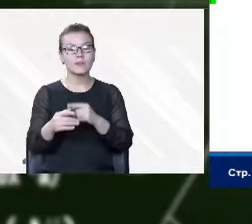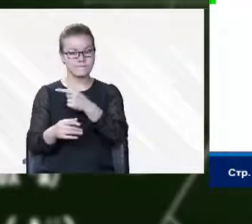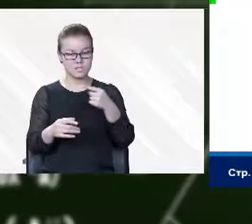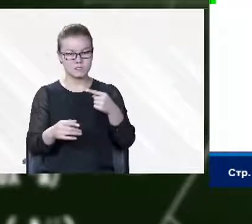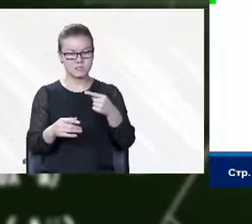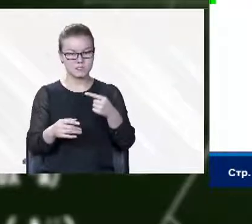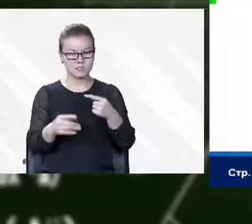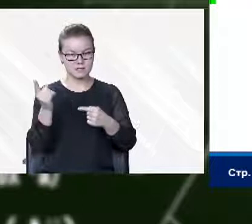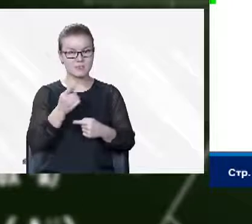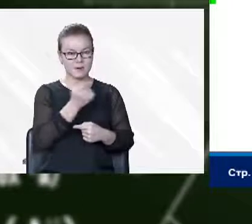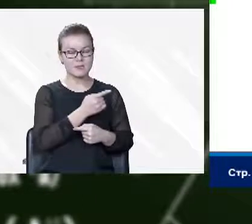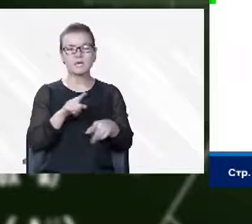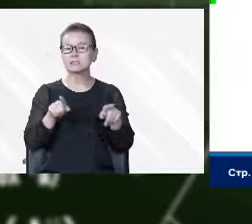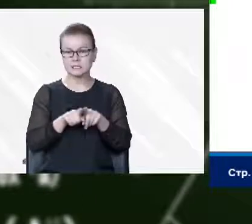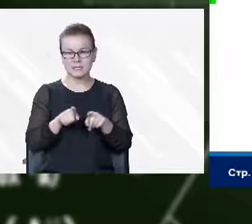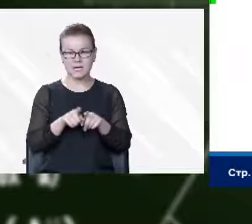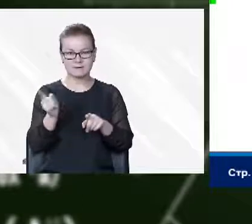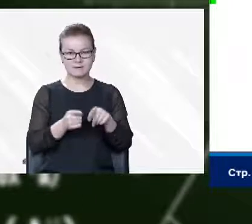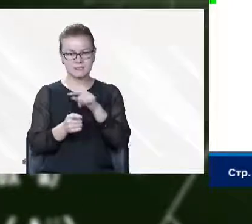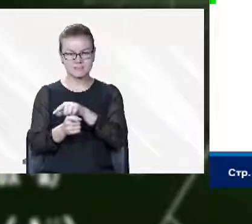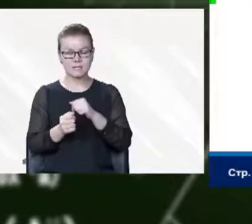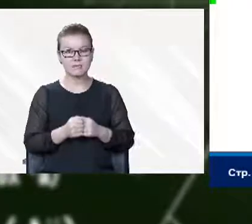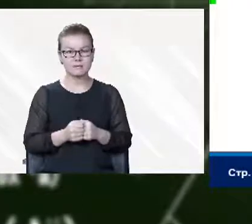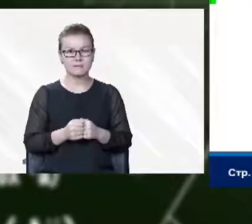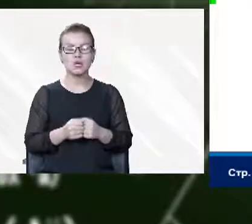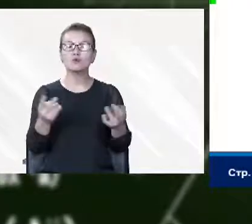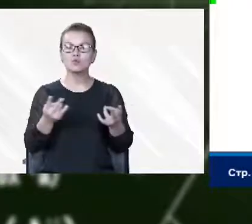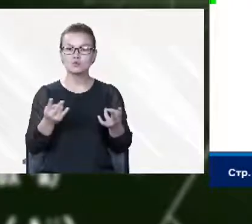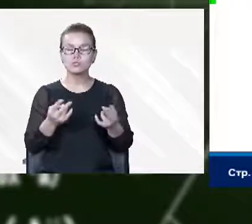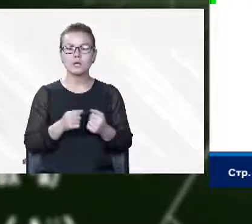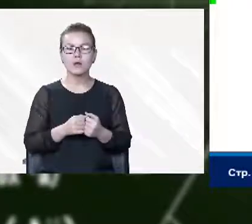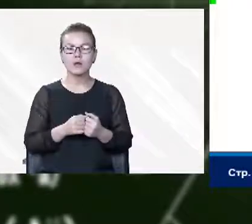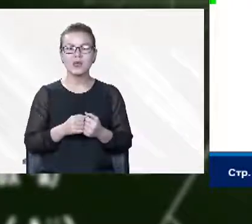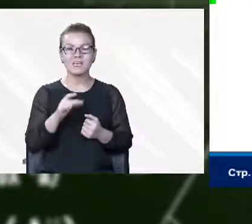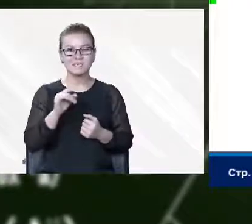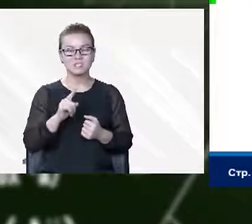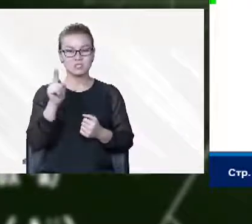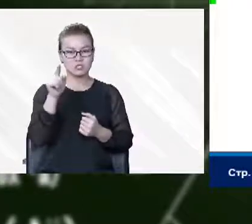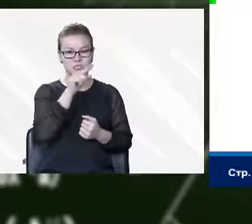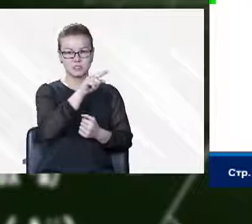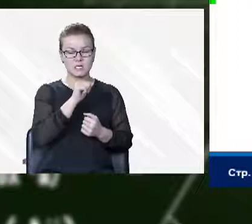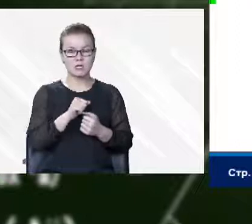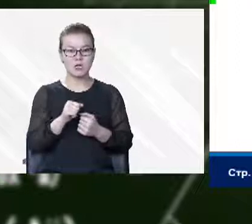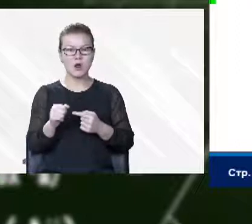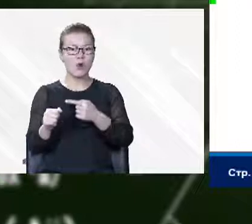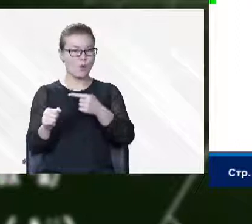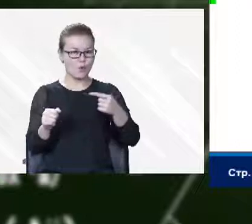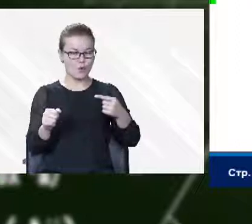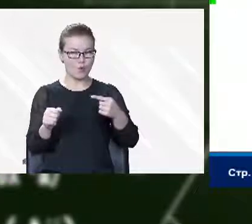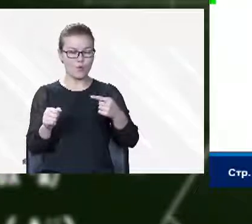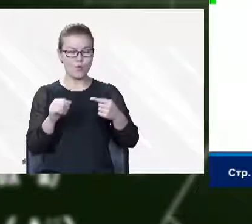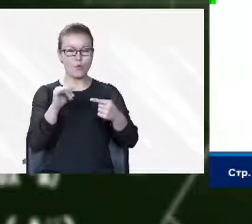вычитание дробей с одинаковыми знаменателями, нужно из числителя